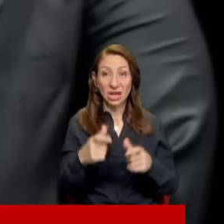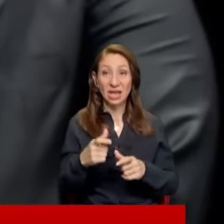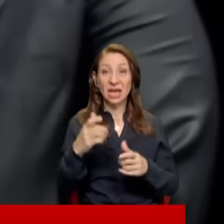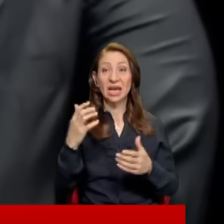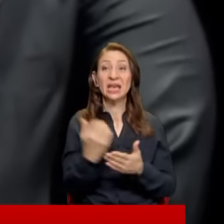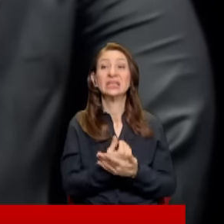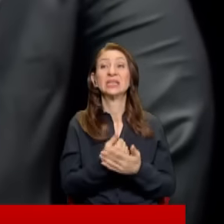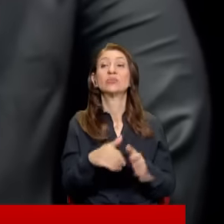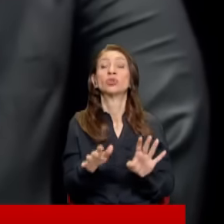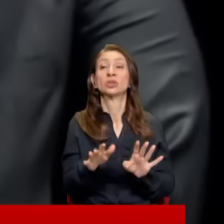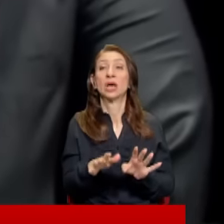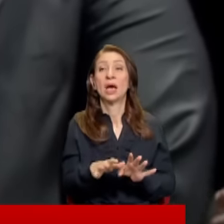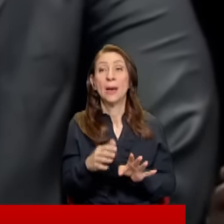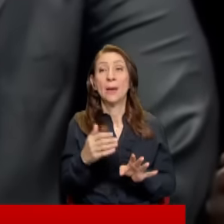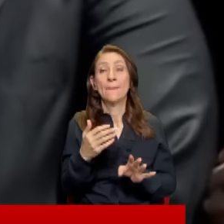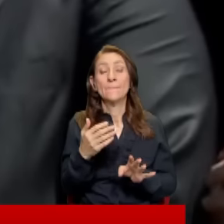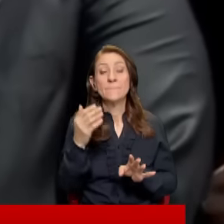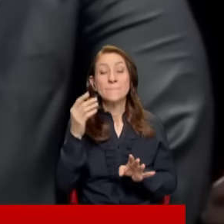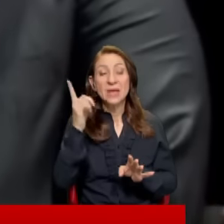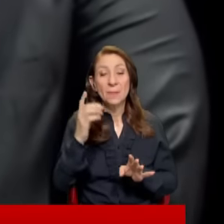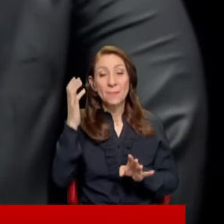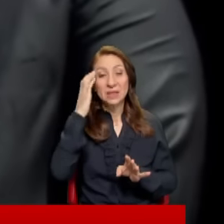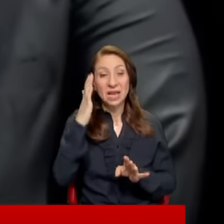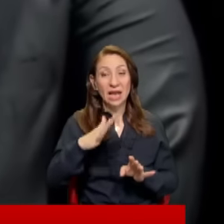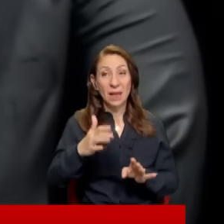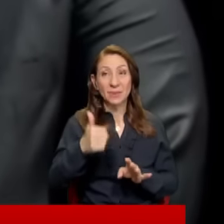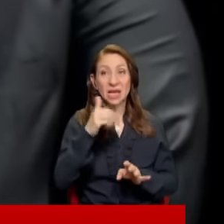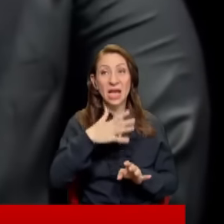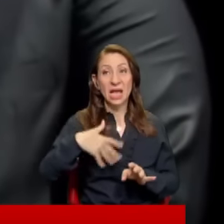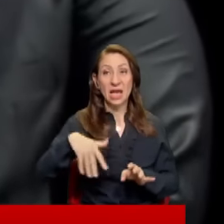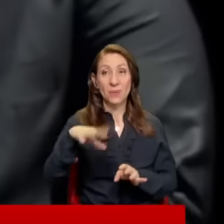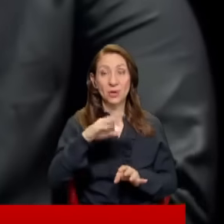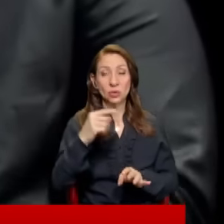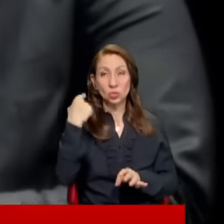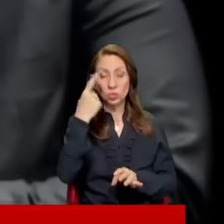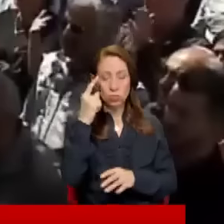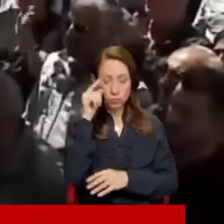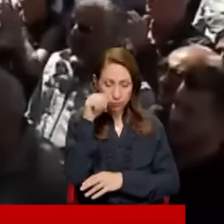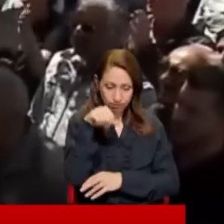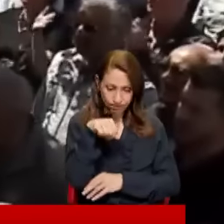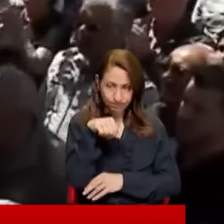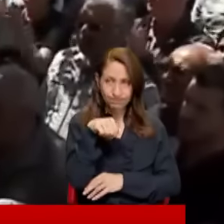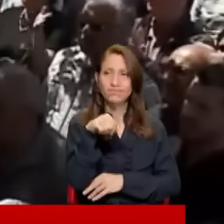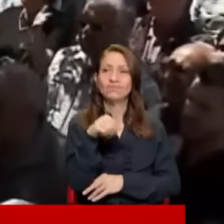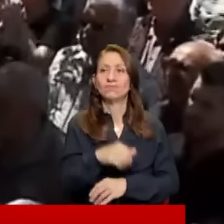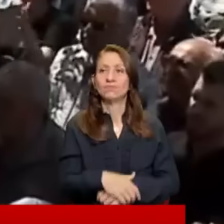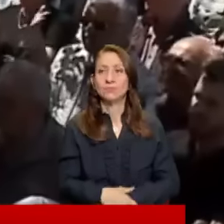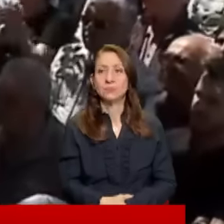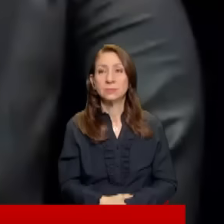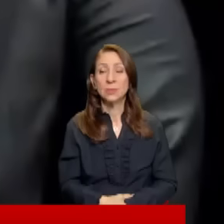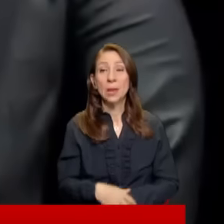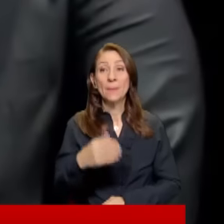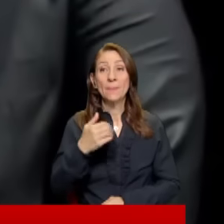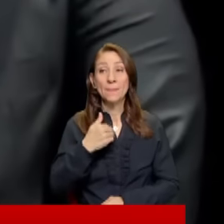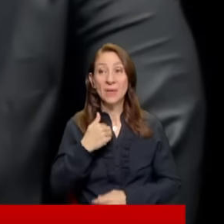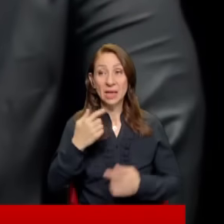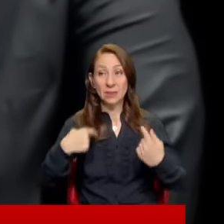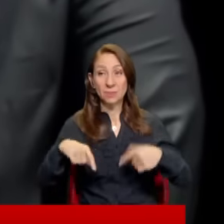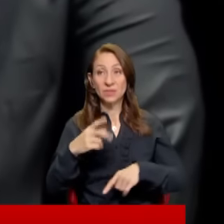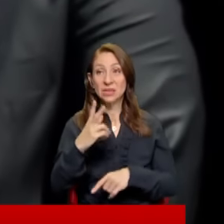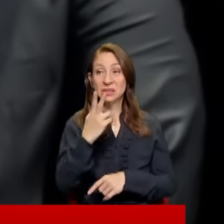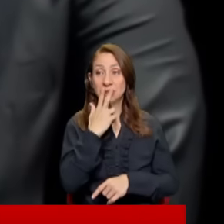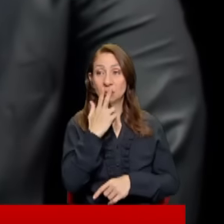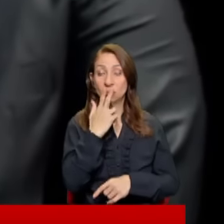kazanılmıyor başta genel başkan hepimizin yüzü yerdedir benim